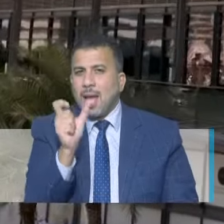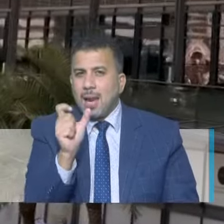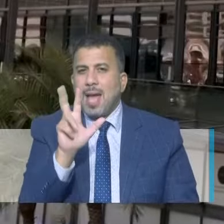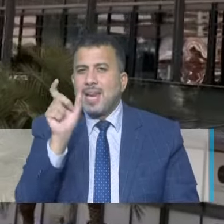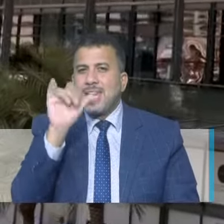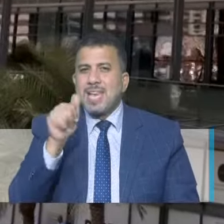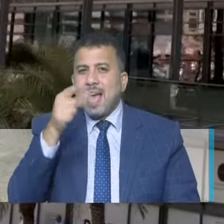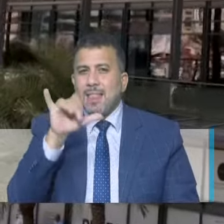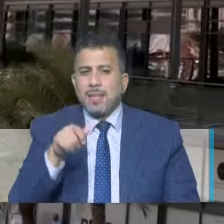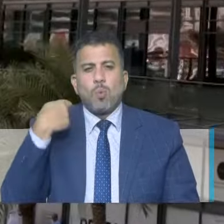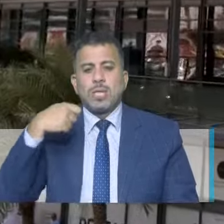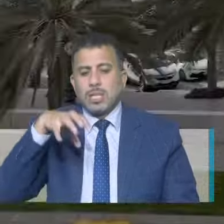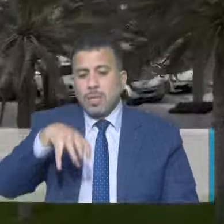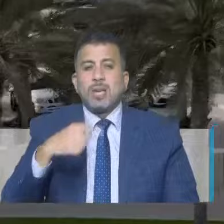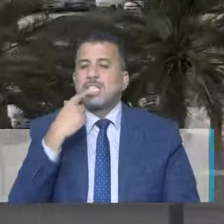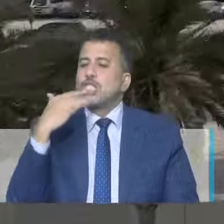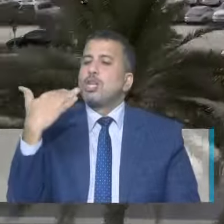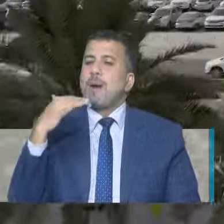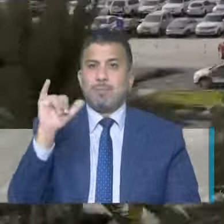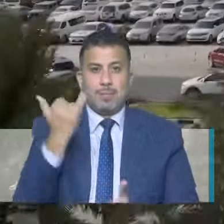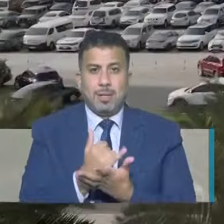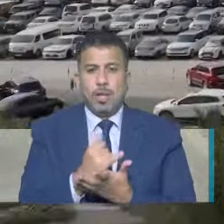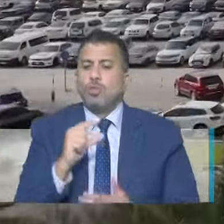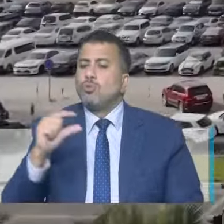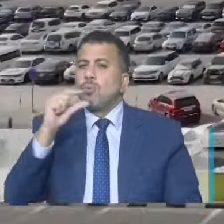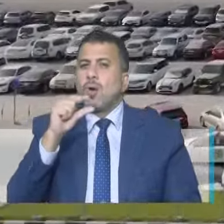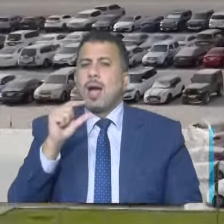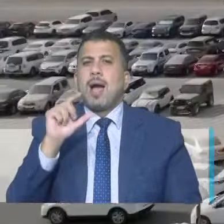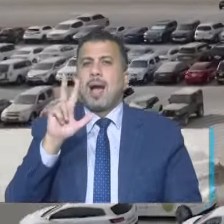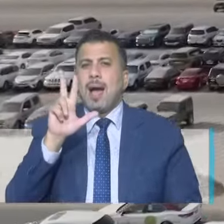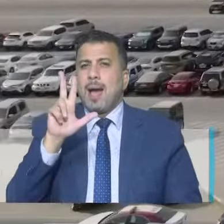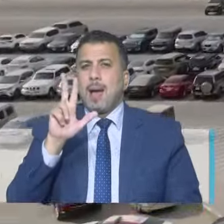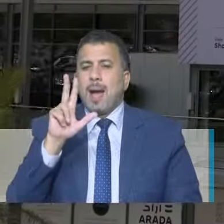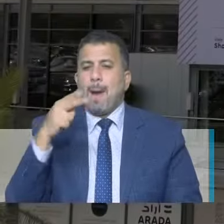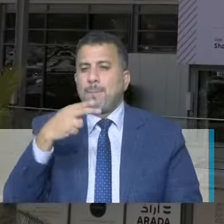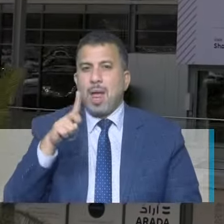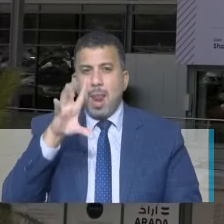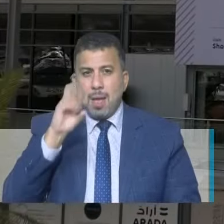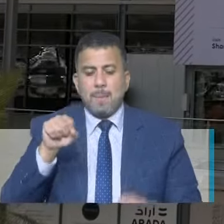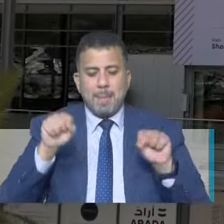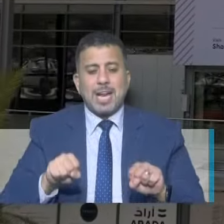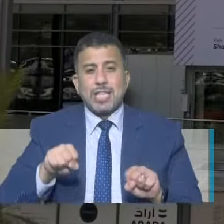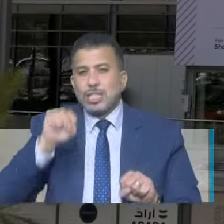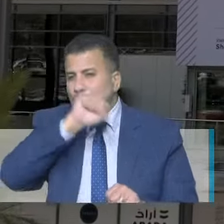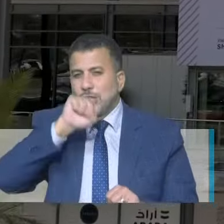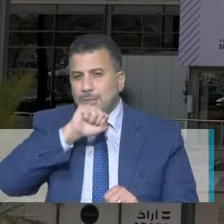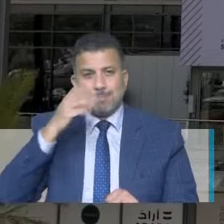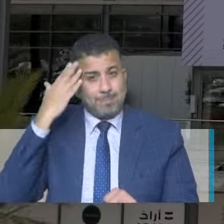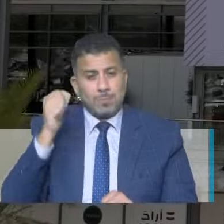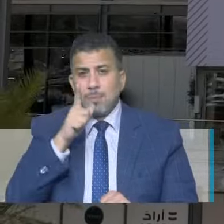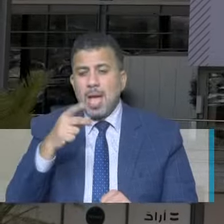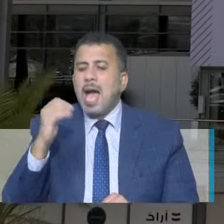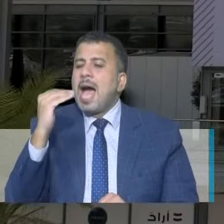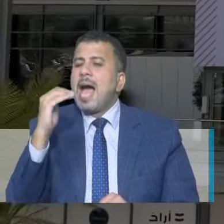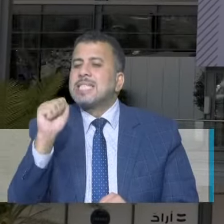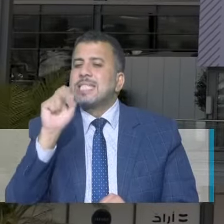النيادي وزير الدوله لشؤون الشباب ومعالي الدكتور عبد الله بالحيف النعيمي رئيس المجلس الاستشاري لاماره الشارقه ومعالي